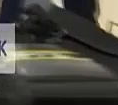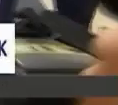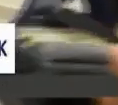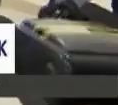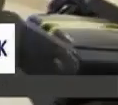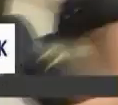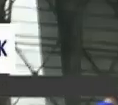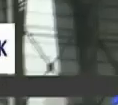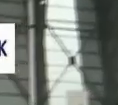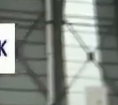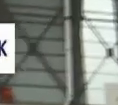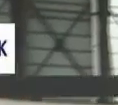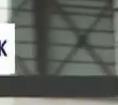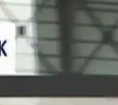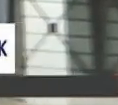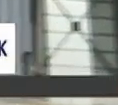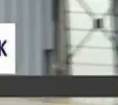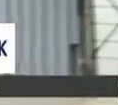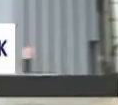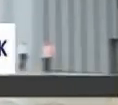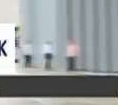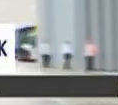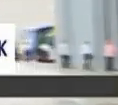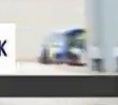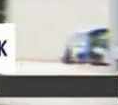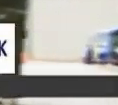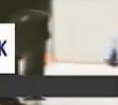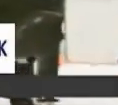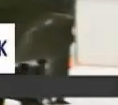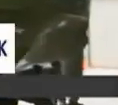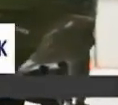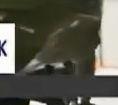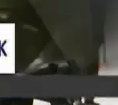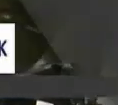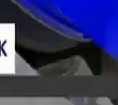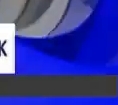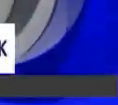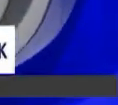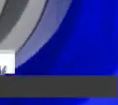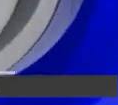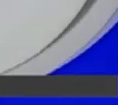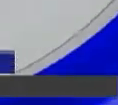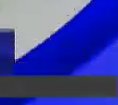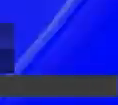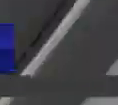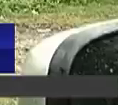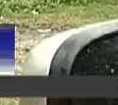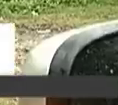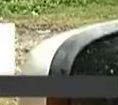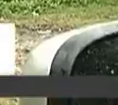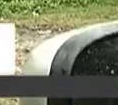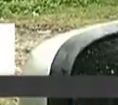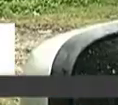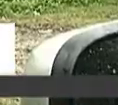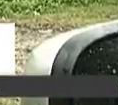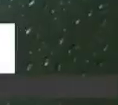infrastruktur dan teknologi perubatan penerbangan TUDM antara yang terbaik di dunia.